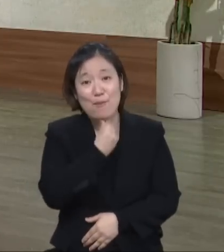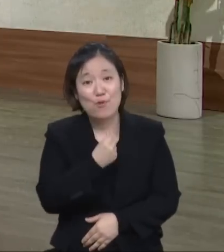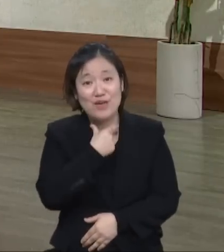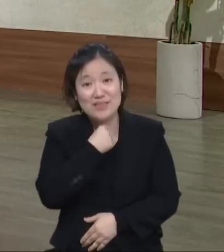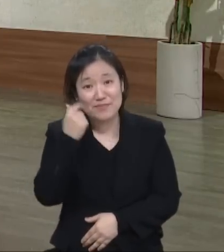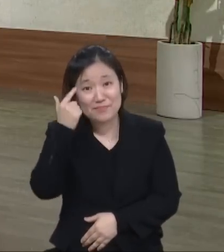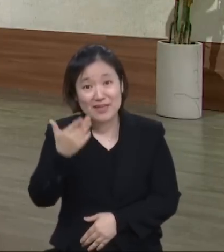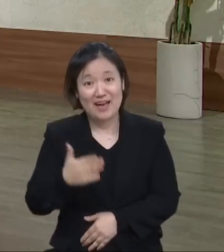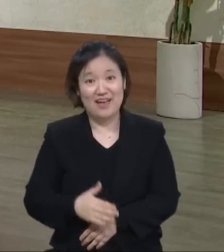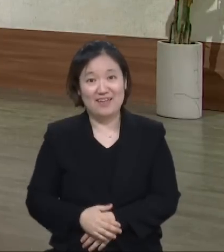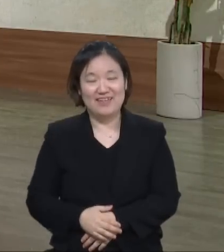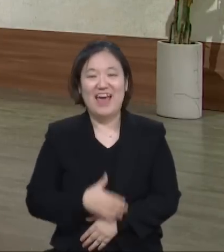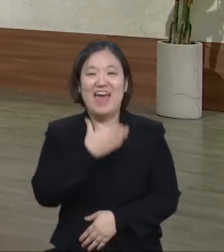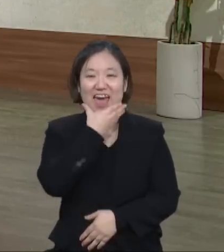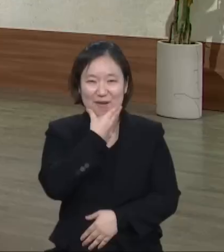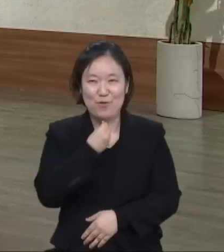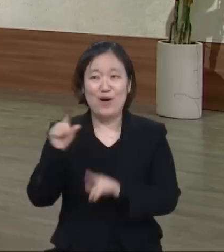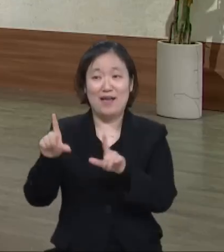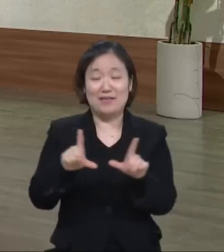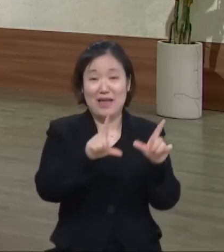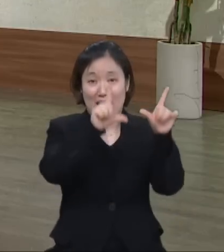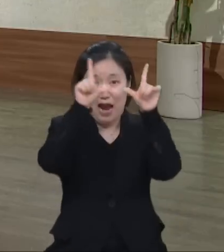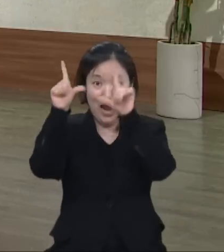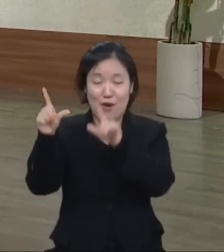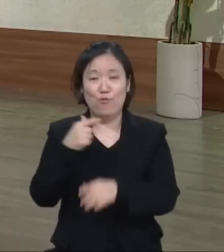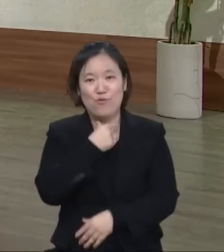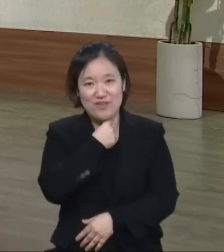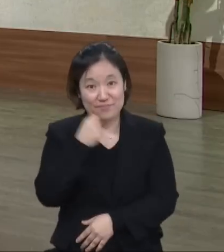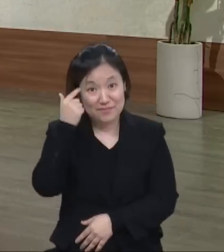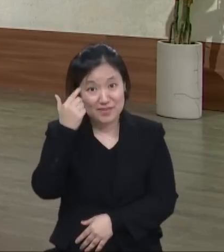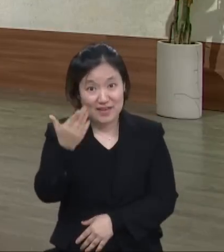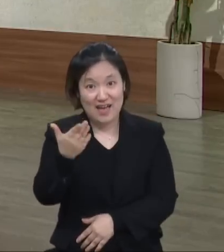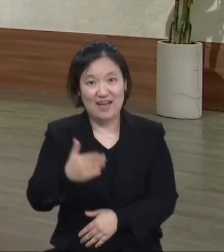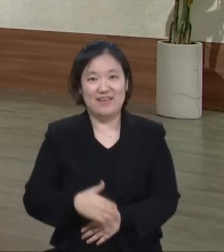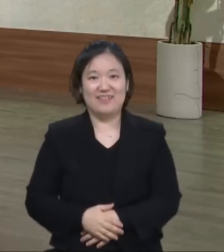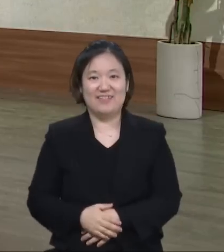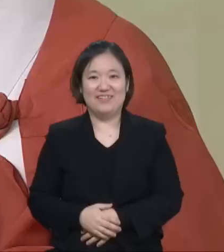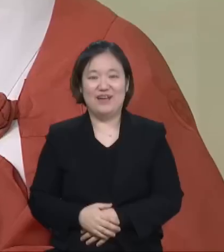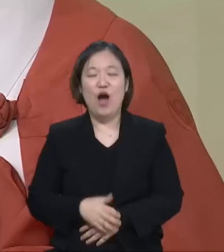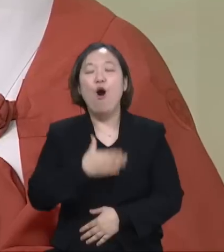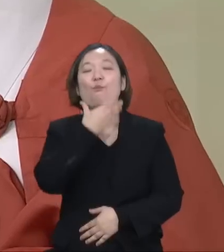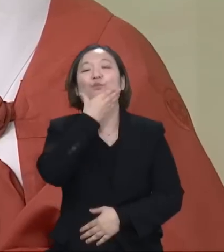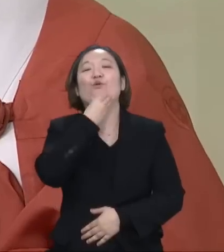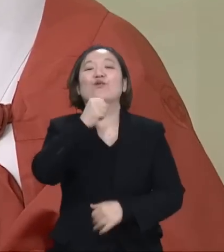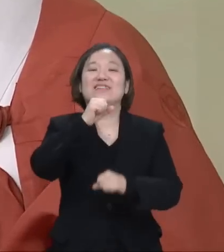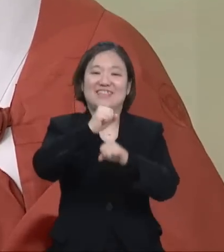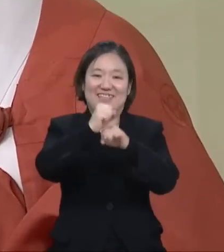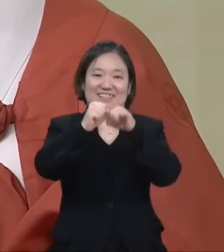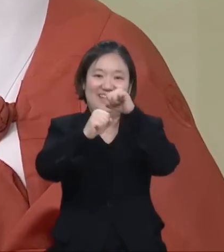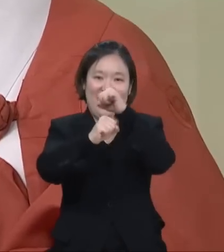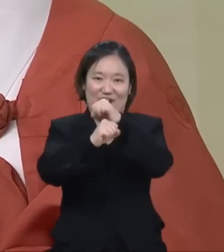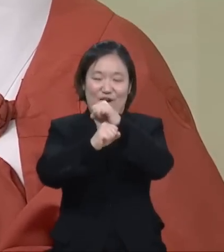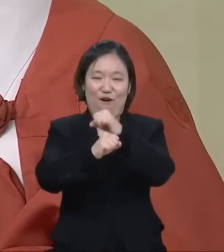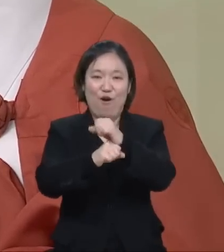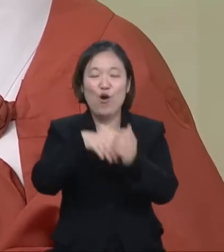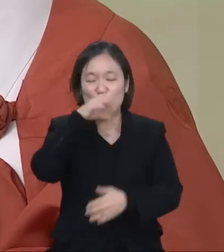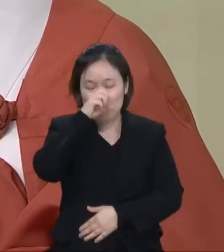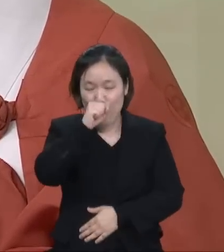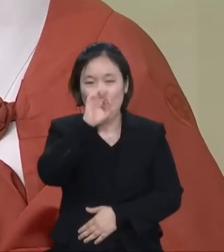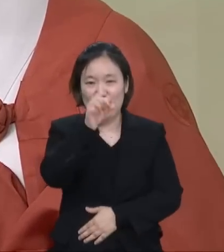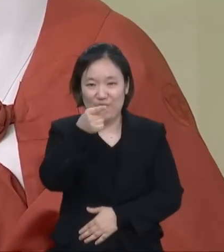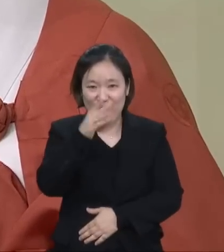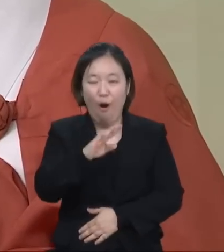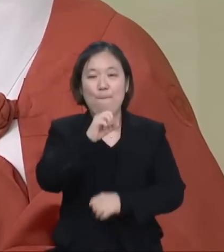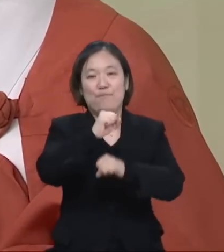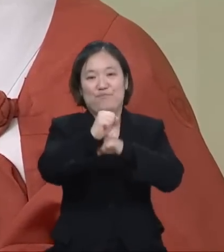싶습니까 행복한 삶을 창조하고 싶습니까 복을 지으십시오 선업을 지으십시오